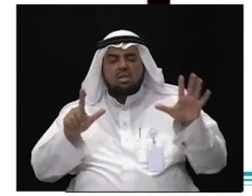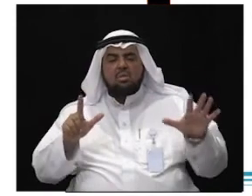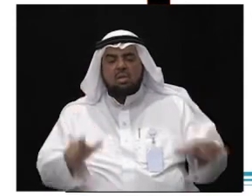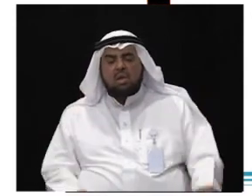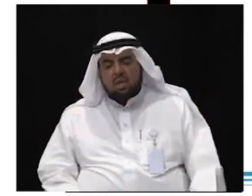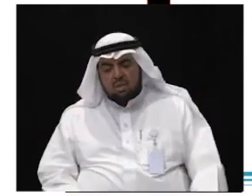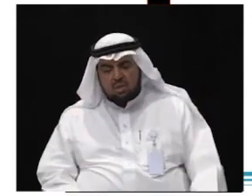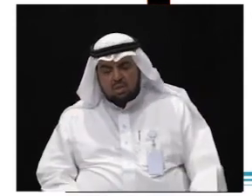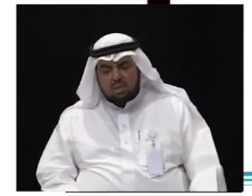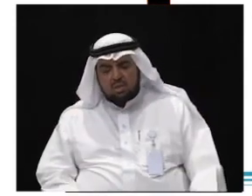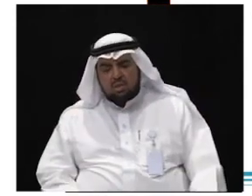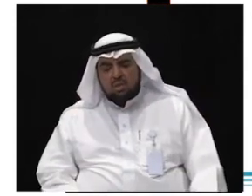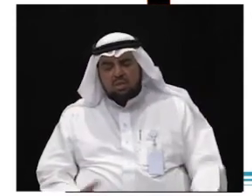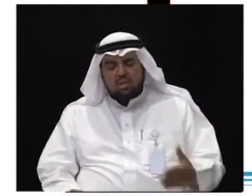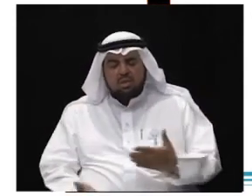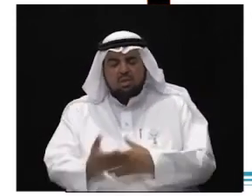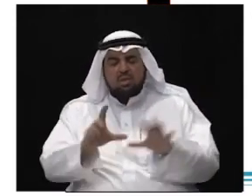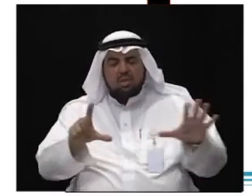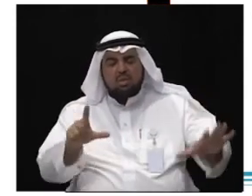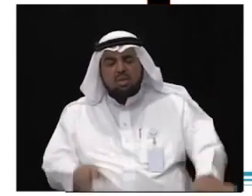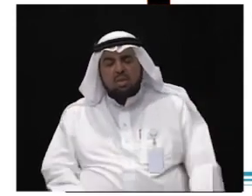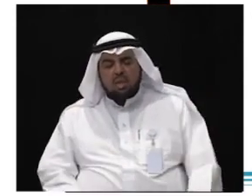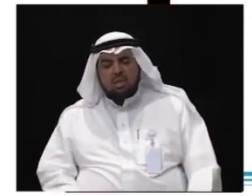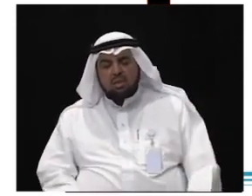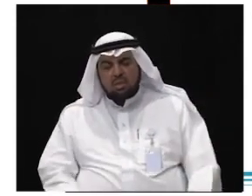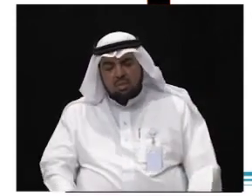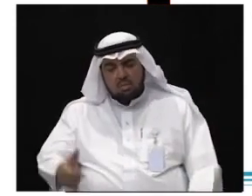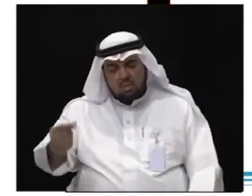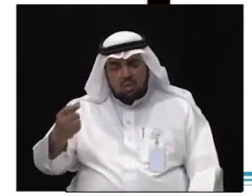الناتج النهائي. بارك الله فيكم.